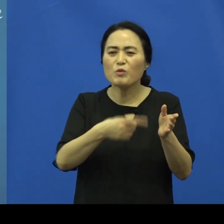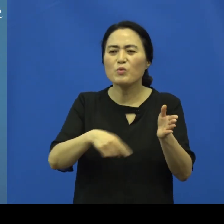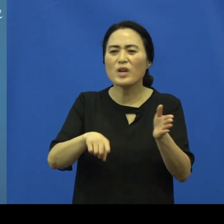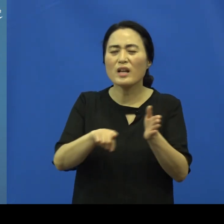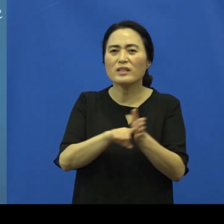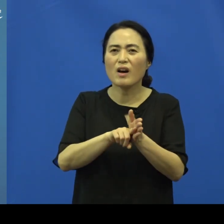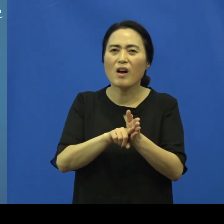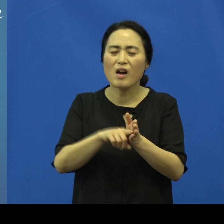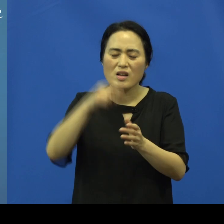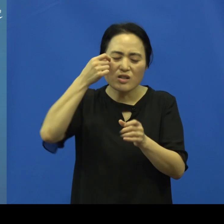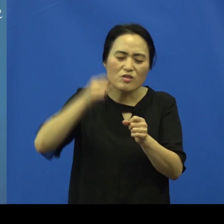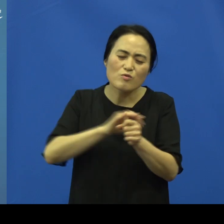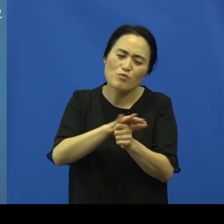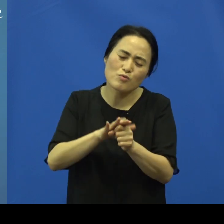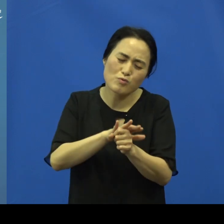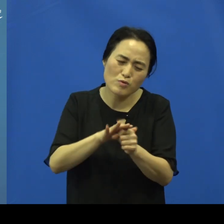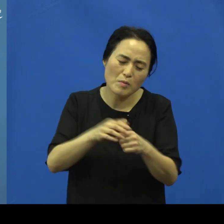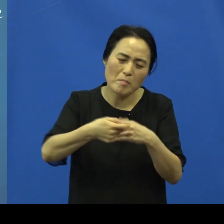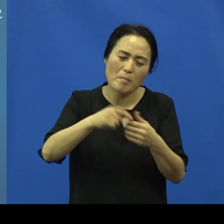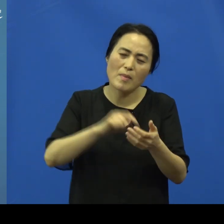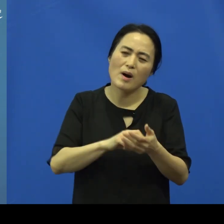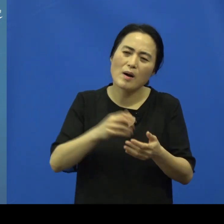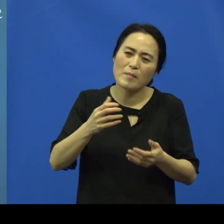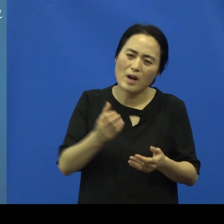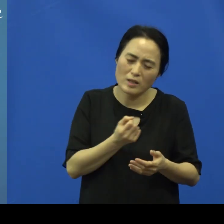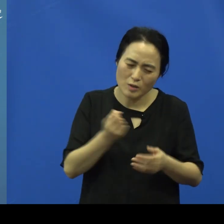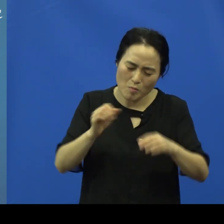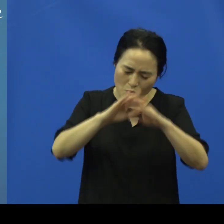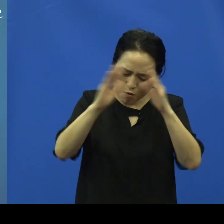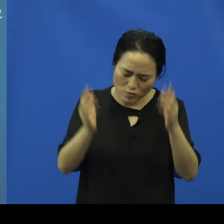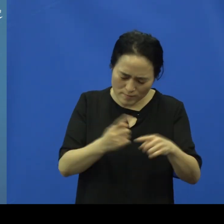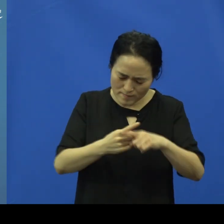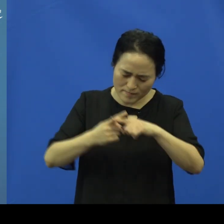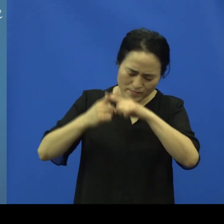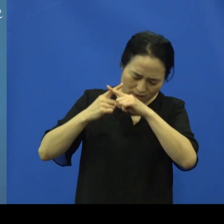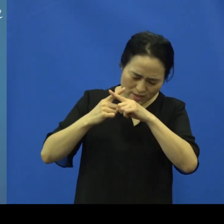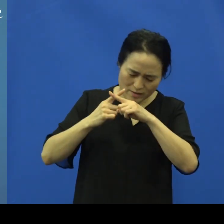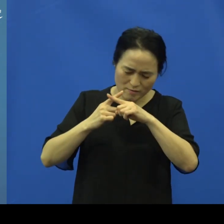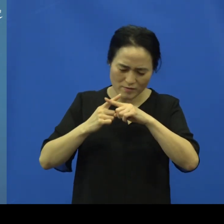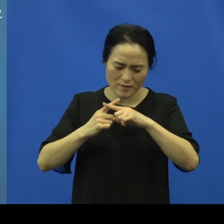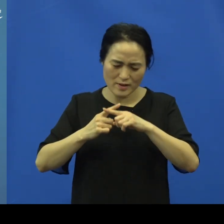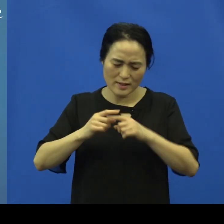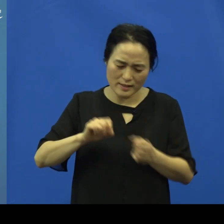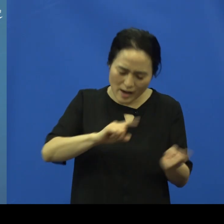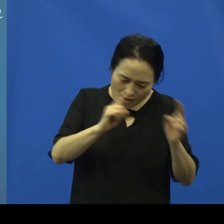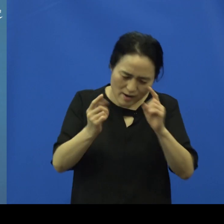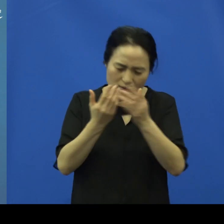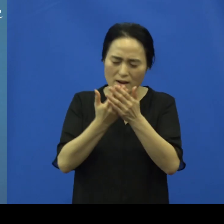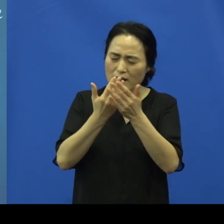잘 보여주는 대목이에요. 그는 모든 걸 걸고 아이의 죽음 안으로 들어간 거.